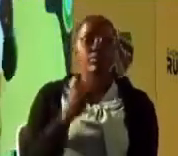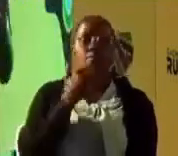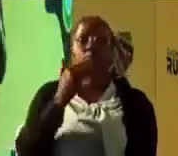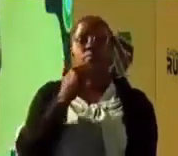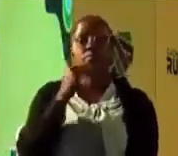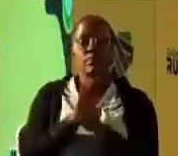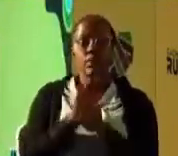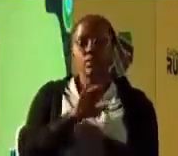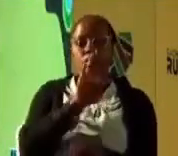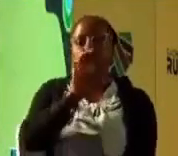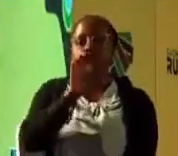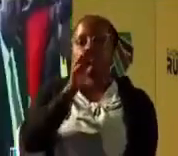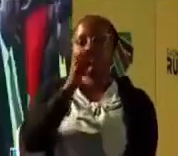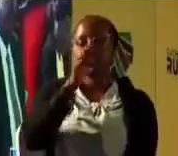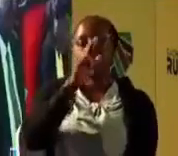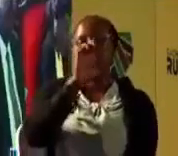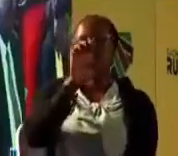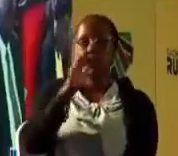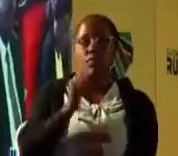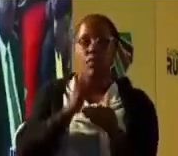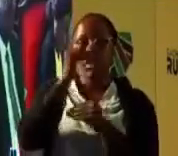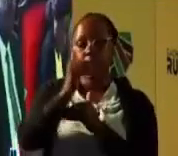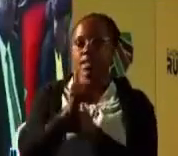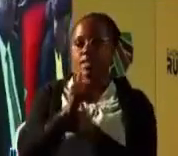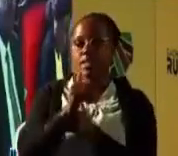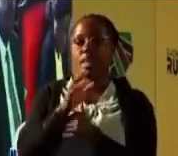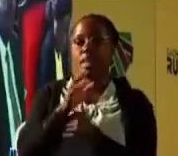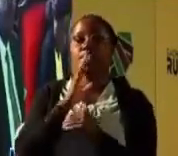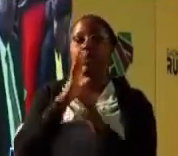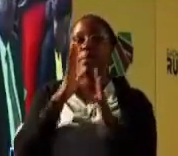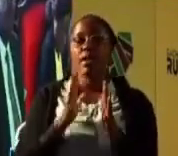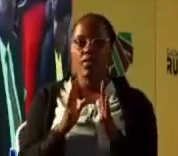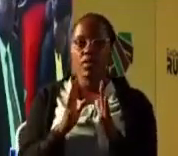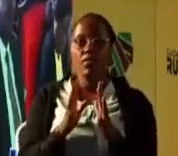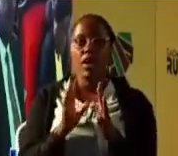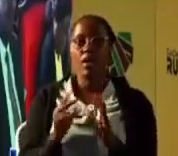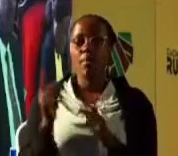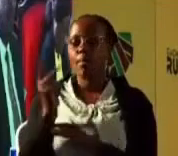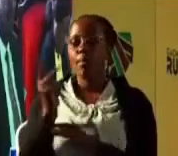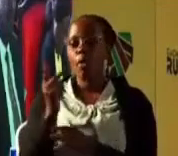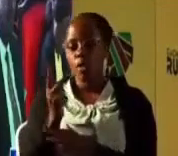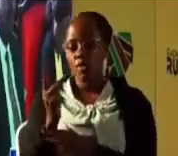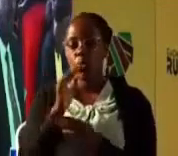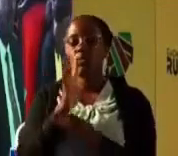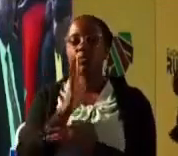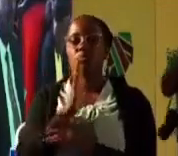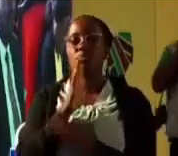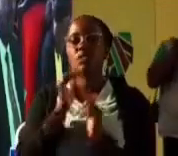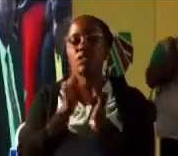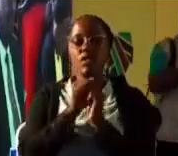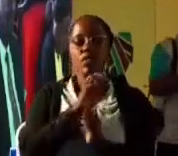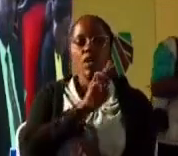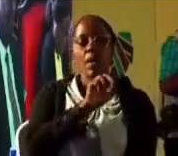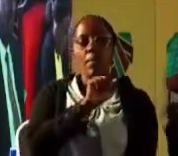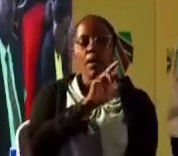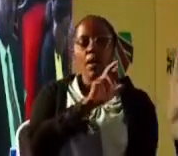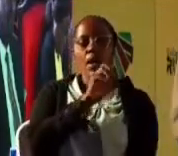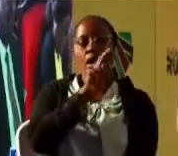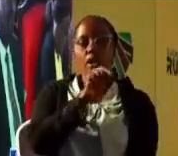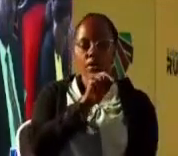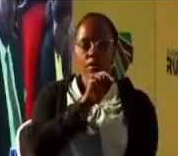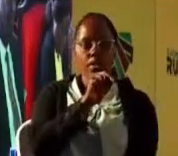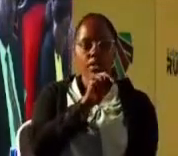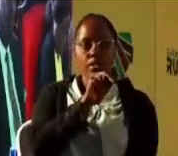Asante sana Beatrice. The next speakers are joint speakers. Marian